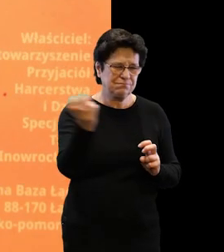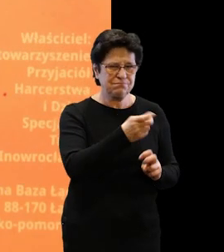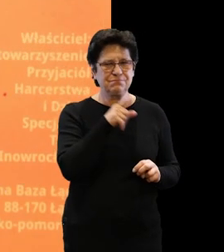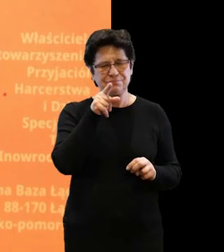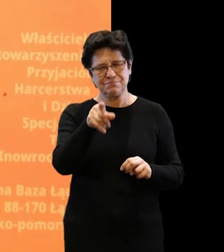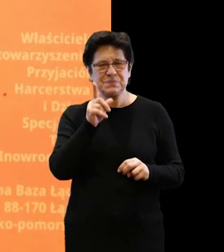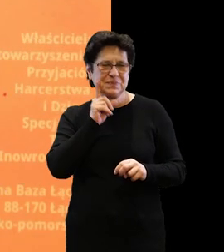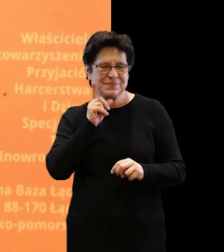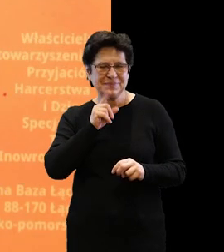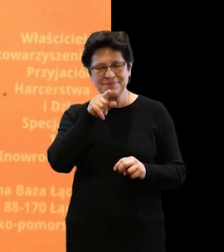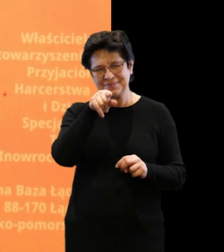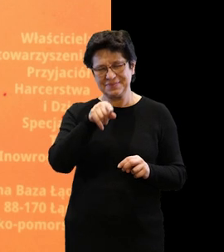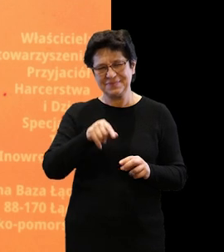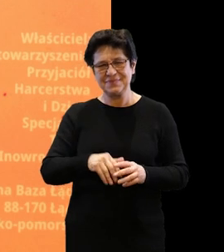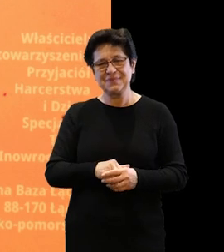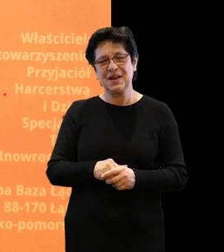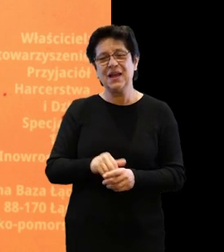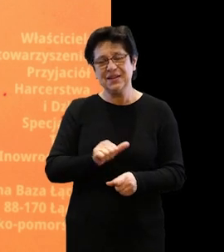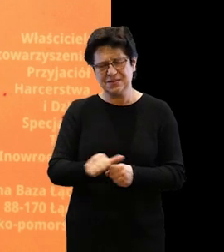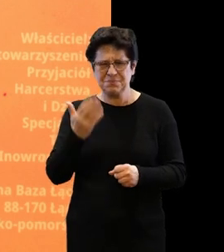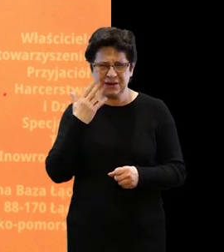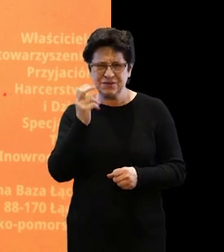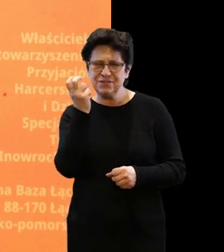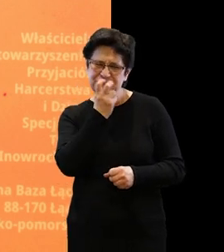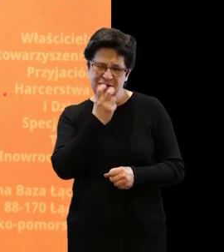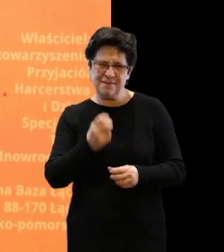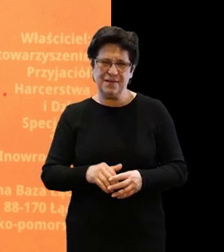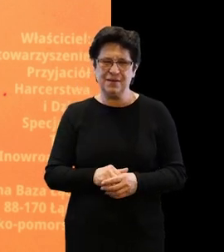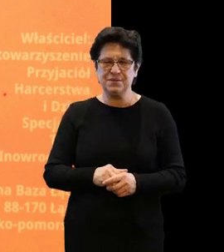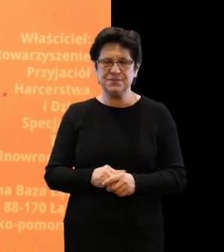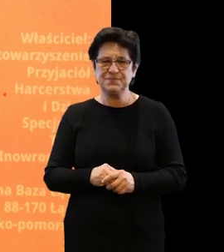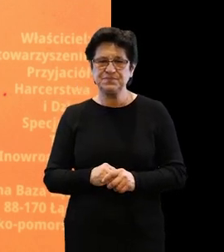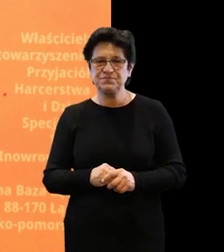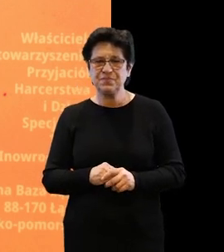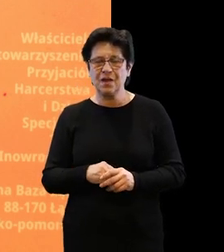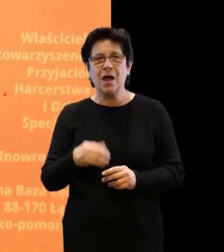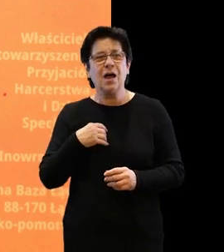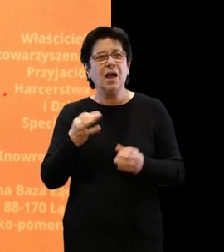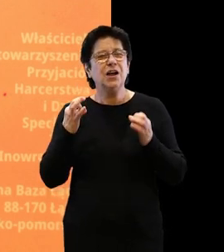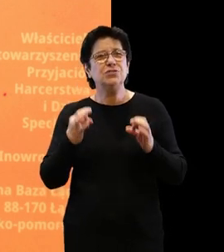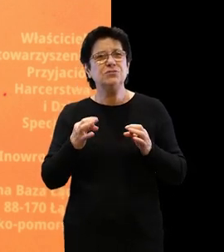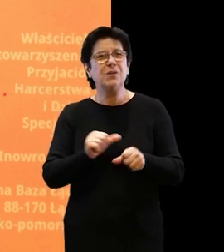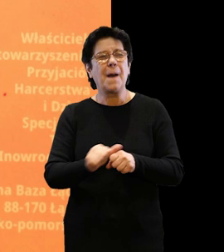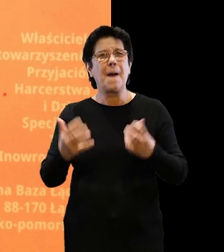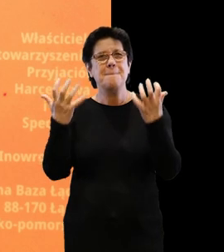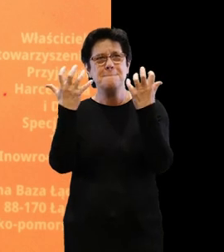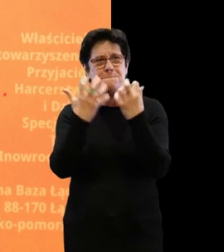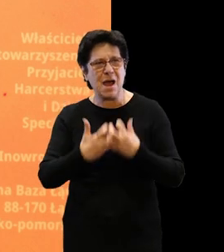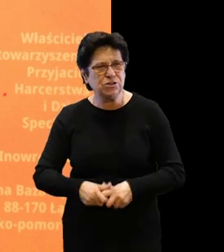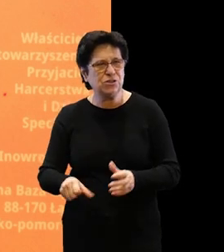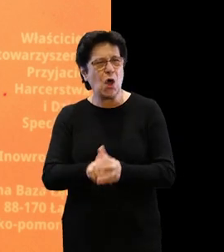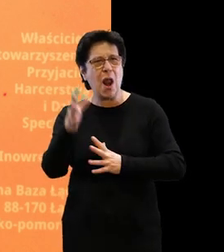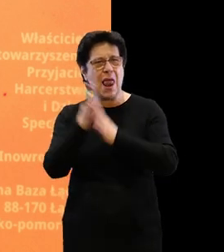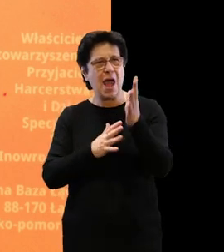właśnie też jest tutaj bardzo ciekawe i też no słuchajcie dzisiaj to wpadają maszyny do lasu i